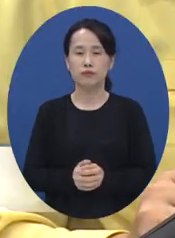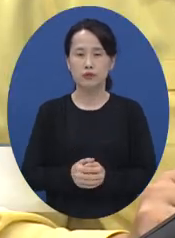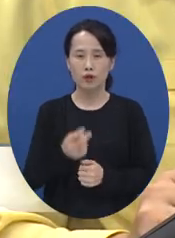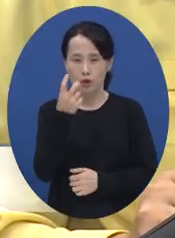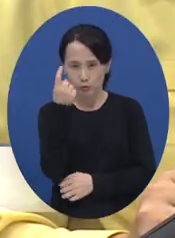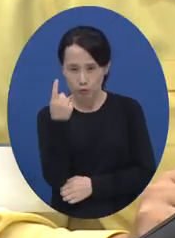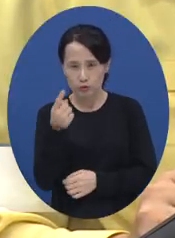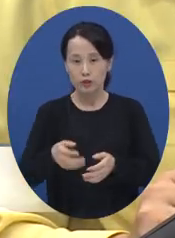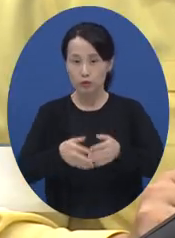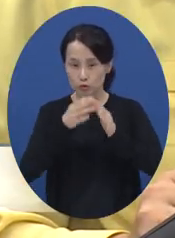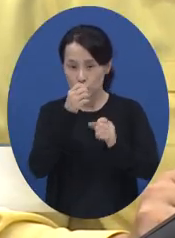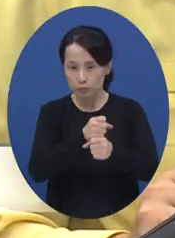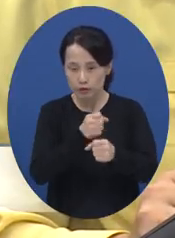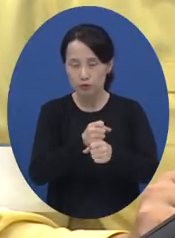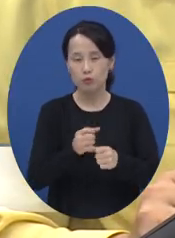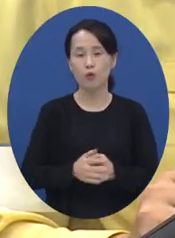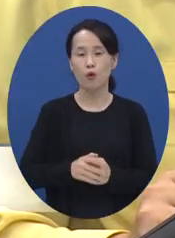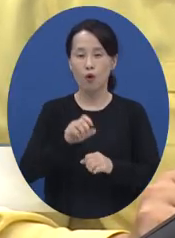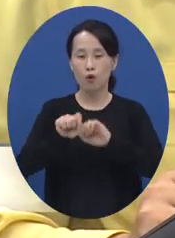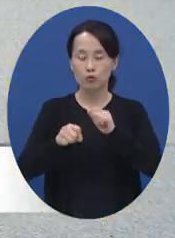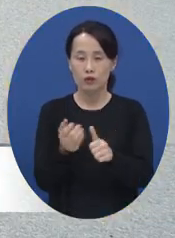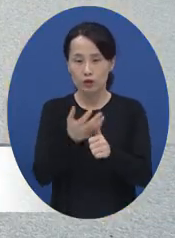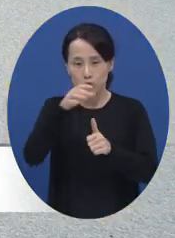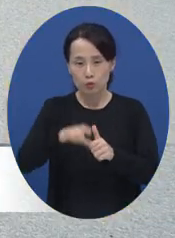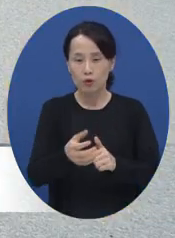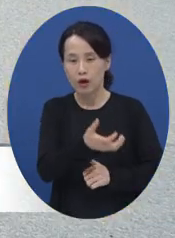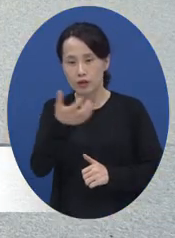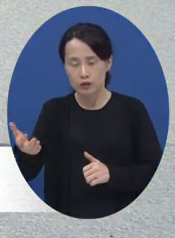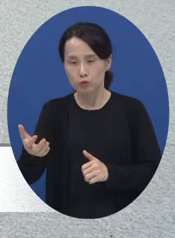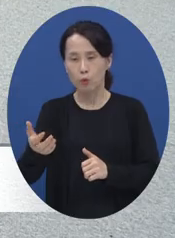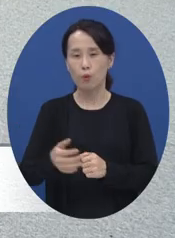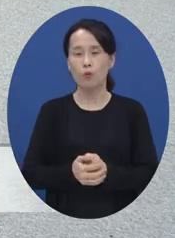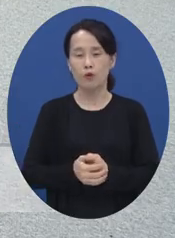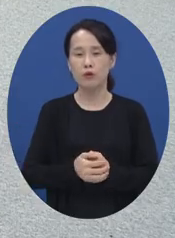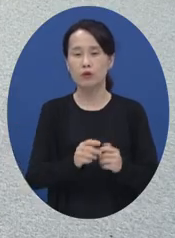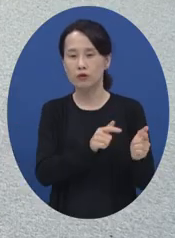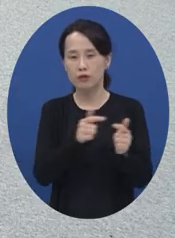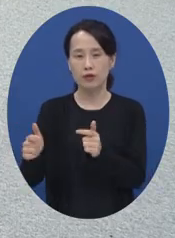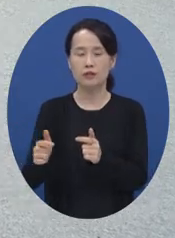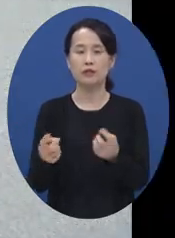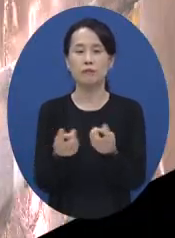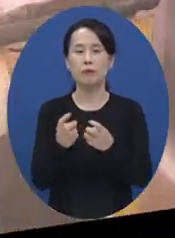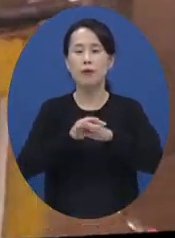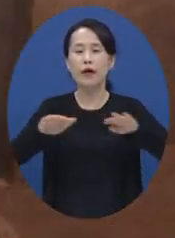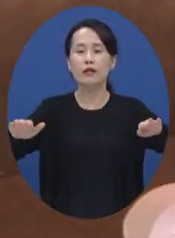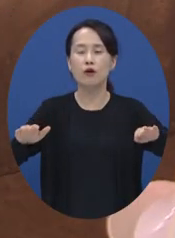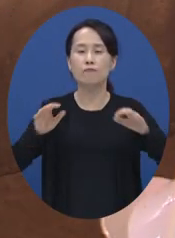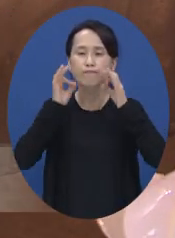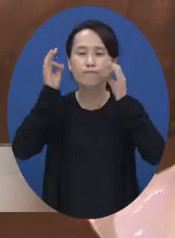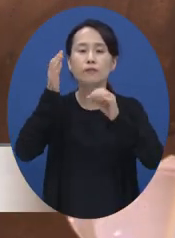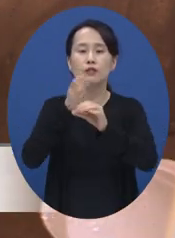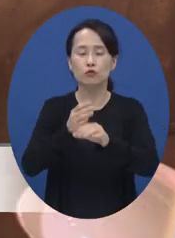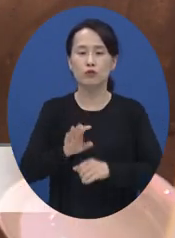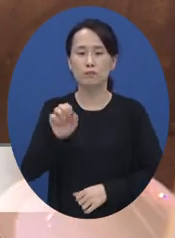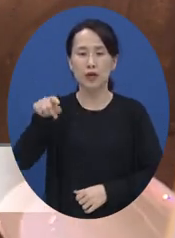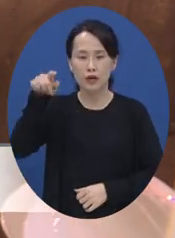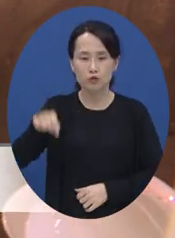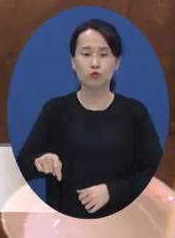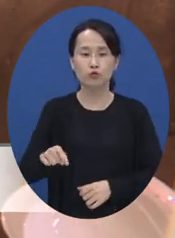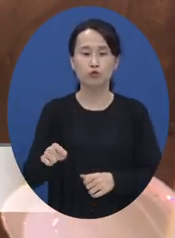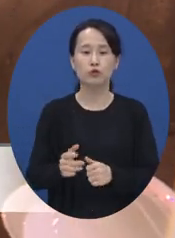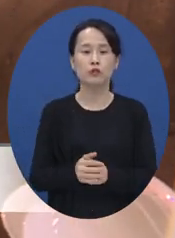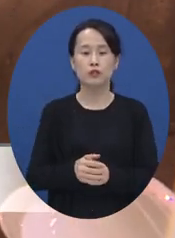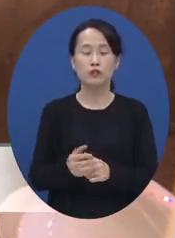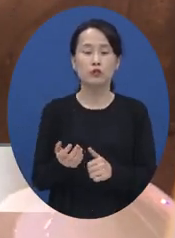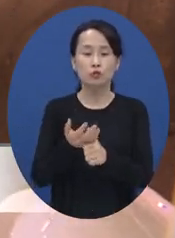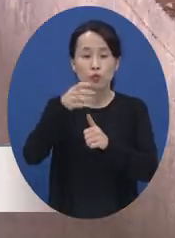설치, 축산농가 이동 제한 등을 신속하게 조치할 방침이라고 밝혔습니다. 파주 발생농가의